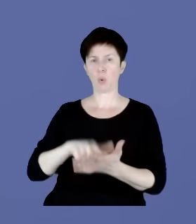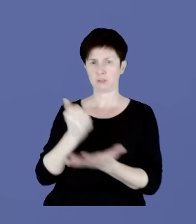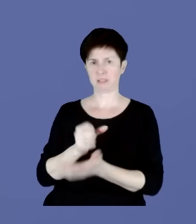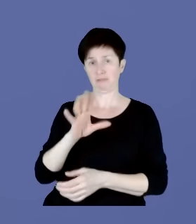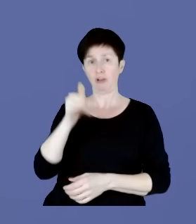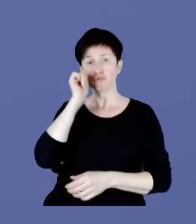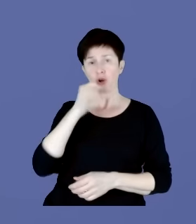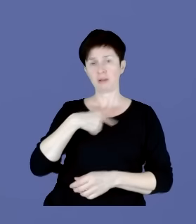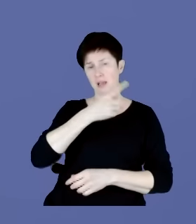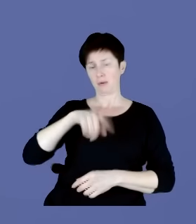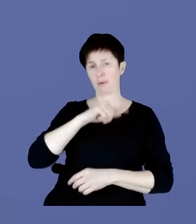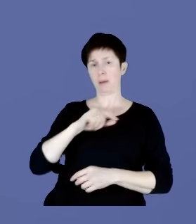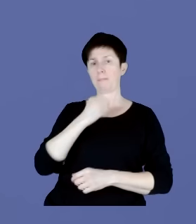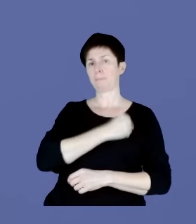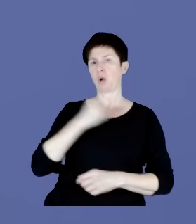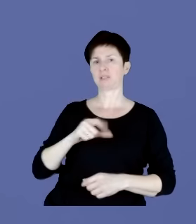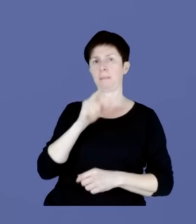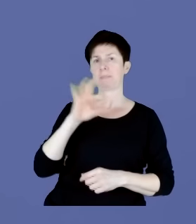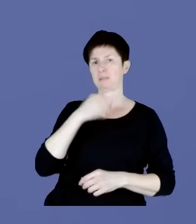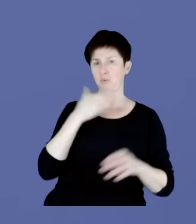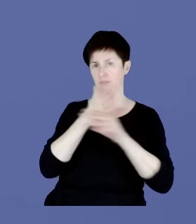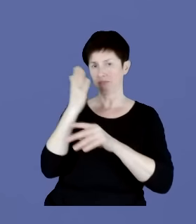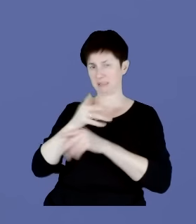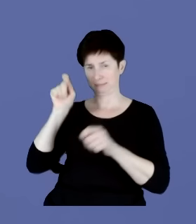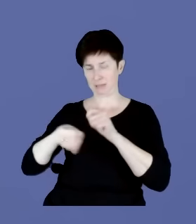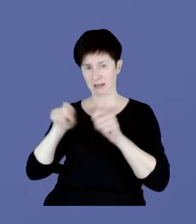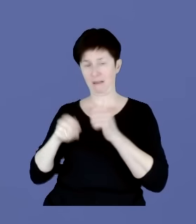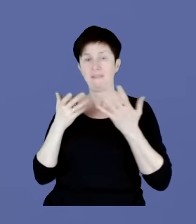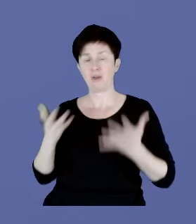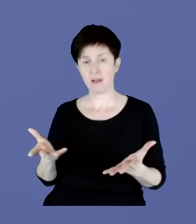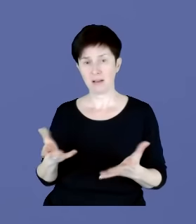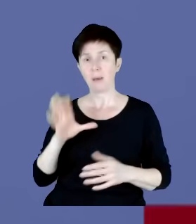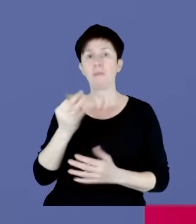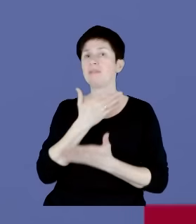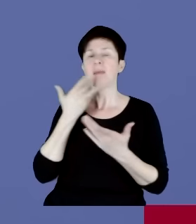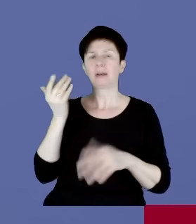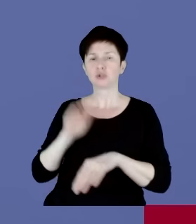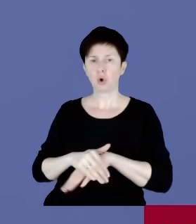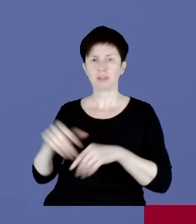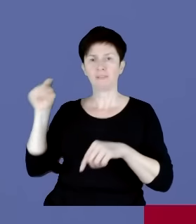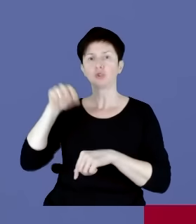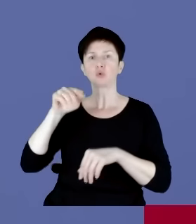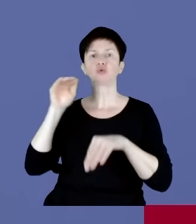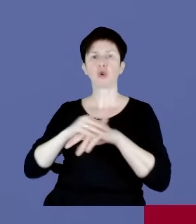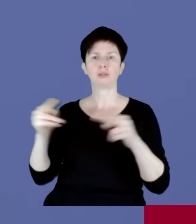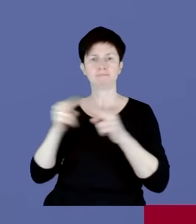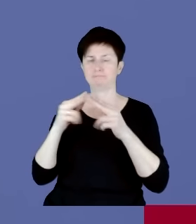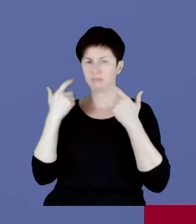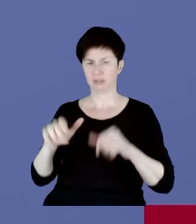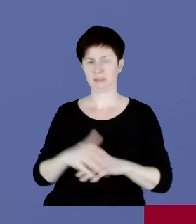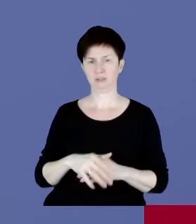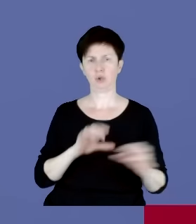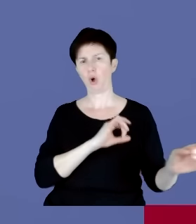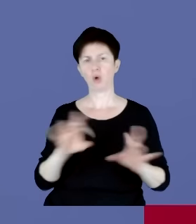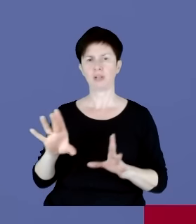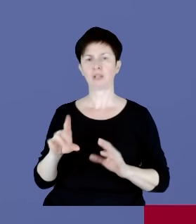przez posłów Prawa i Sprawiedliwości w poszczególnych resortach, bo nie mają zgody. To jest to, o czym my mówiliśmy od razu po 15